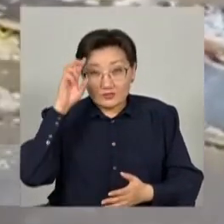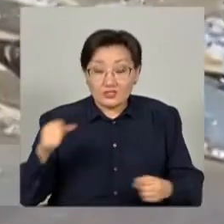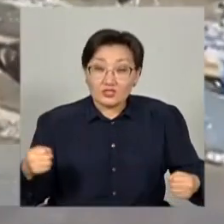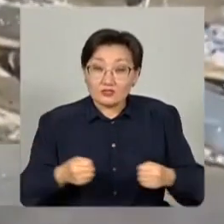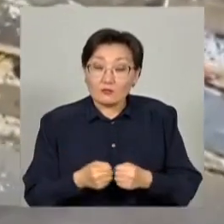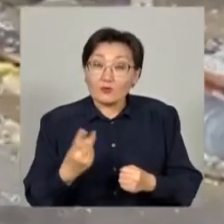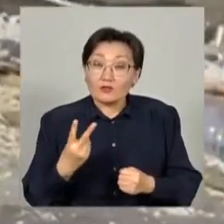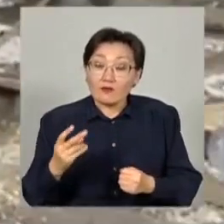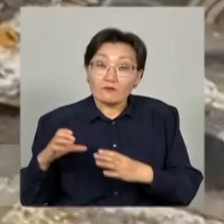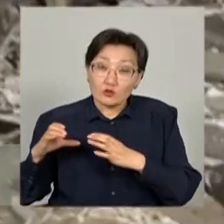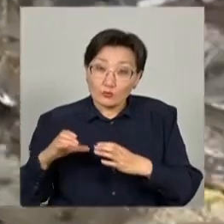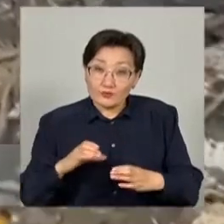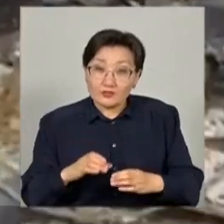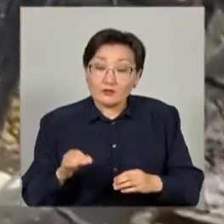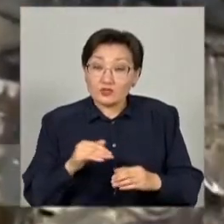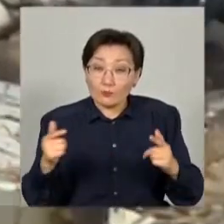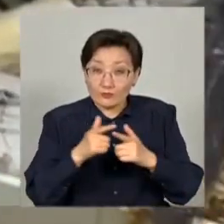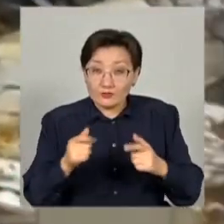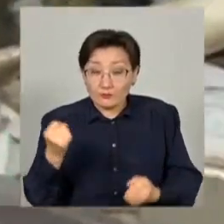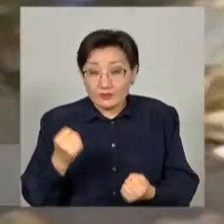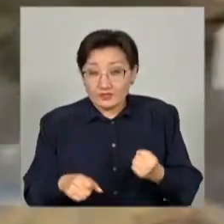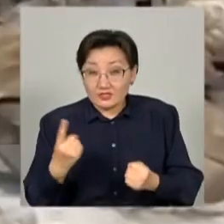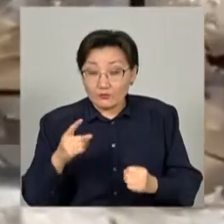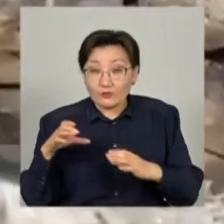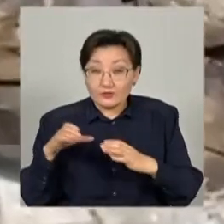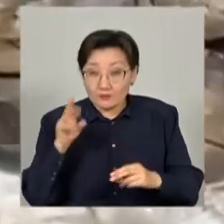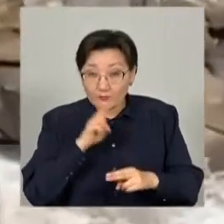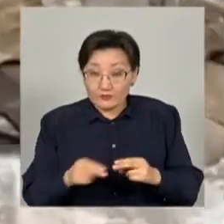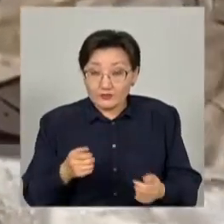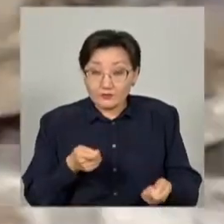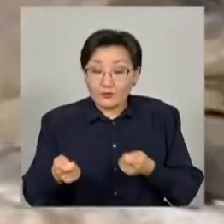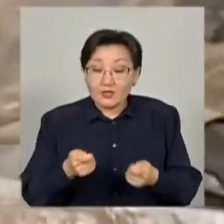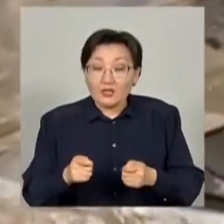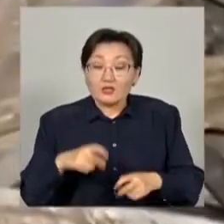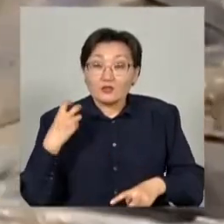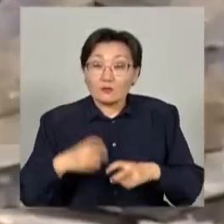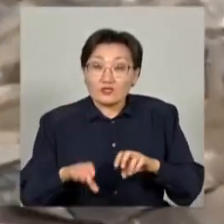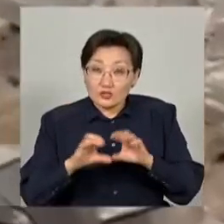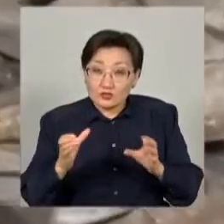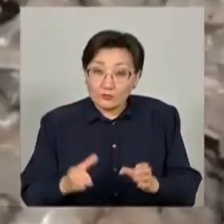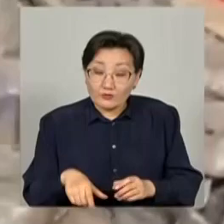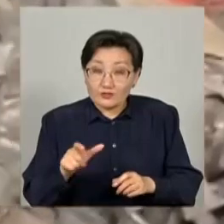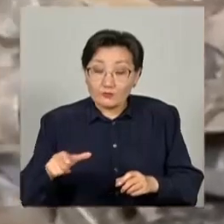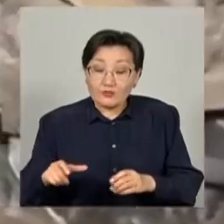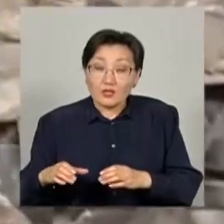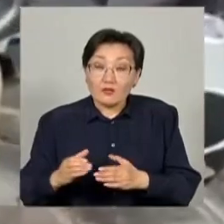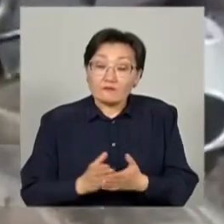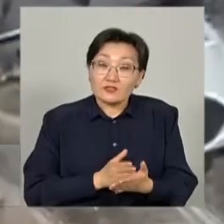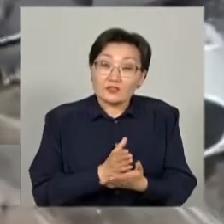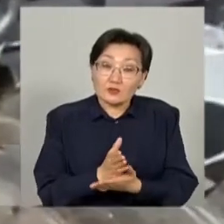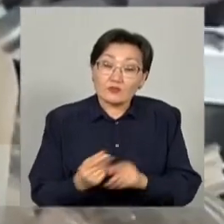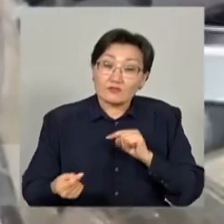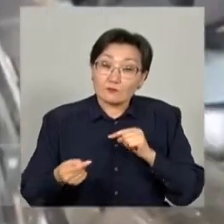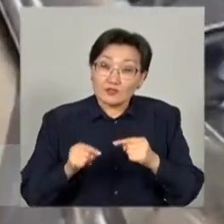два пассажирских автобуса. По официальной информации, водитель одного из них потерял управление из-за лопнувшего колеса. Пассажирский транспорт выехал на